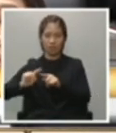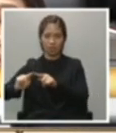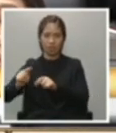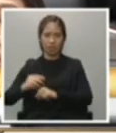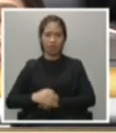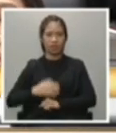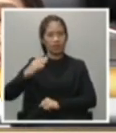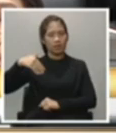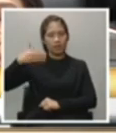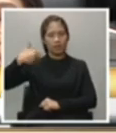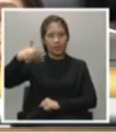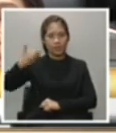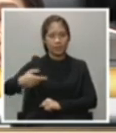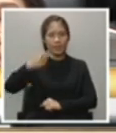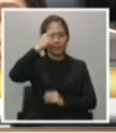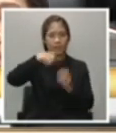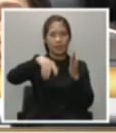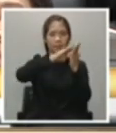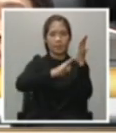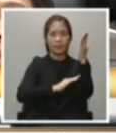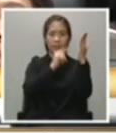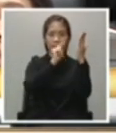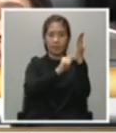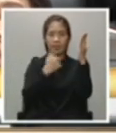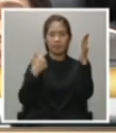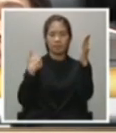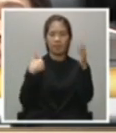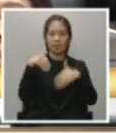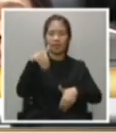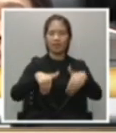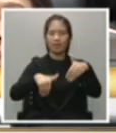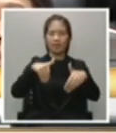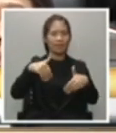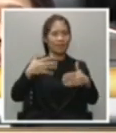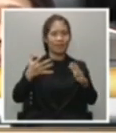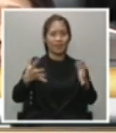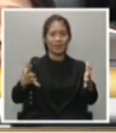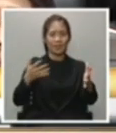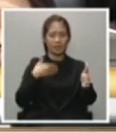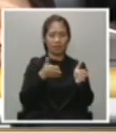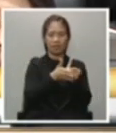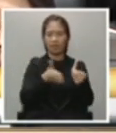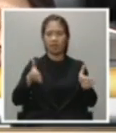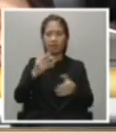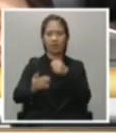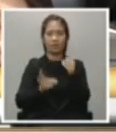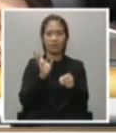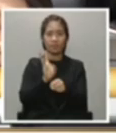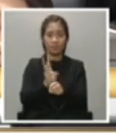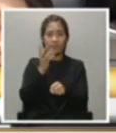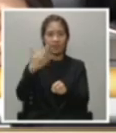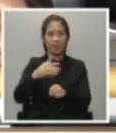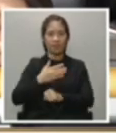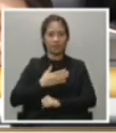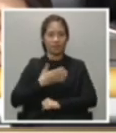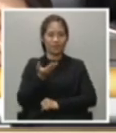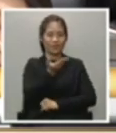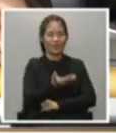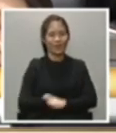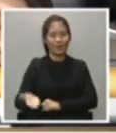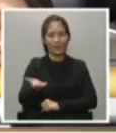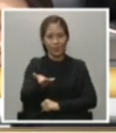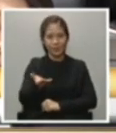ากที่ประเทศเราไม่ได้มีกระบวนการประชาธิปไตยมาเป็นเวลาเกือบ6ปีดิฉันขอใช้พื้นที่